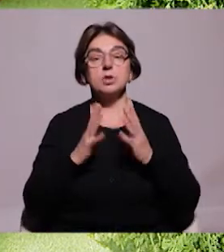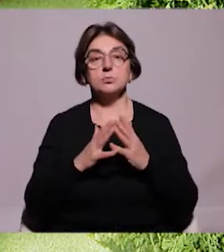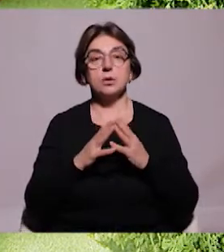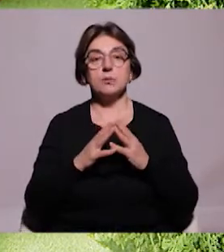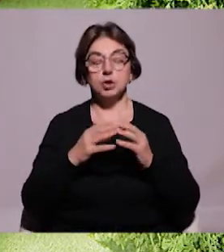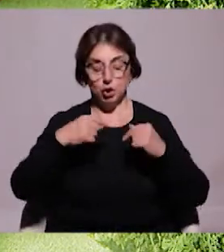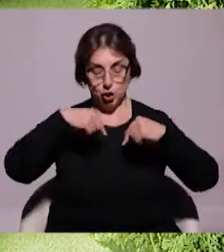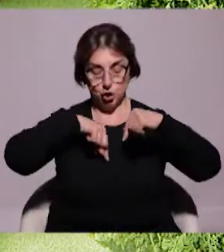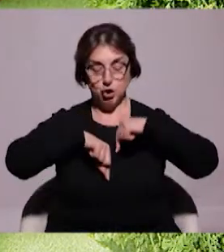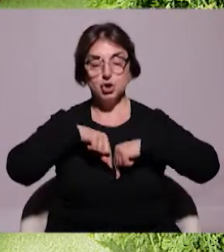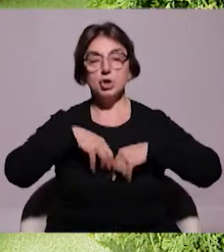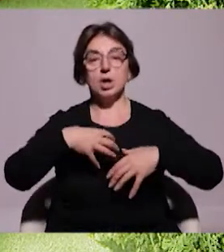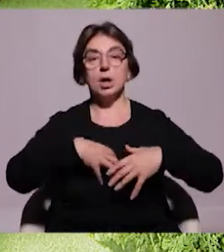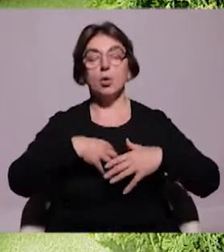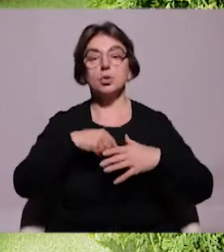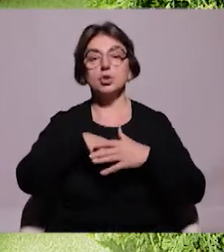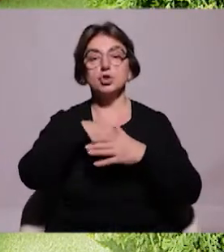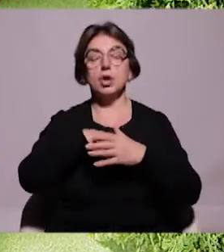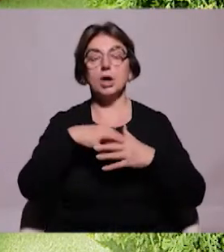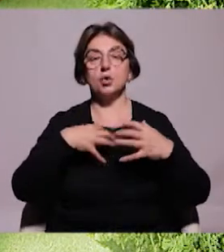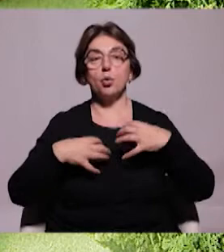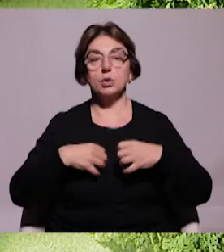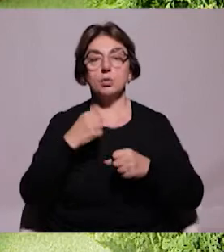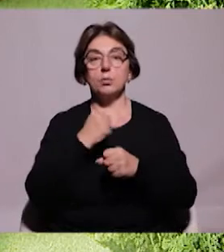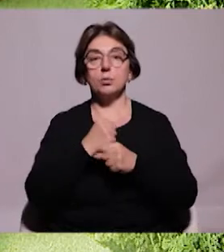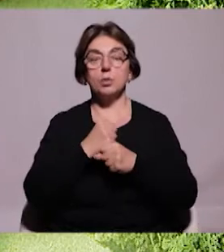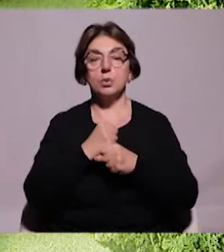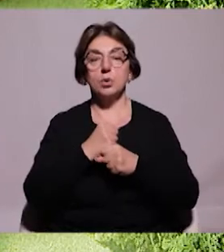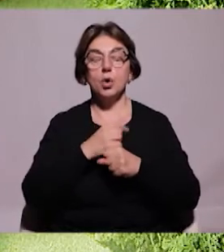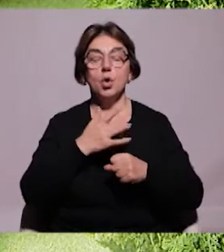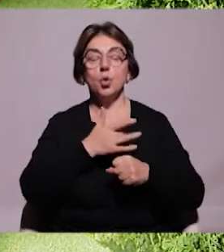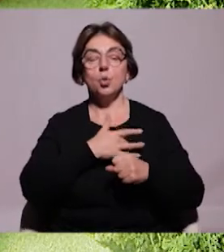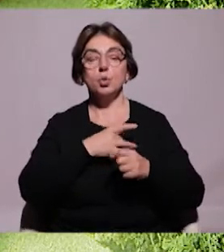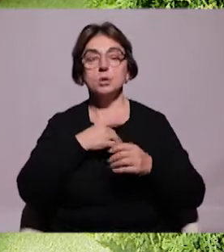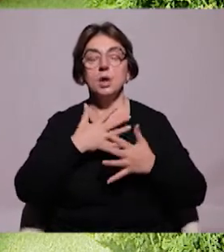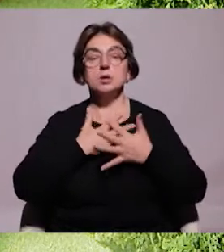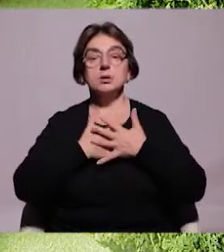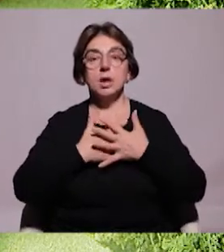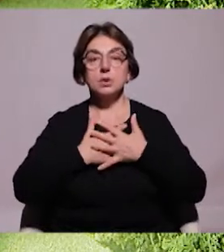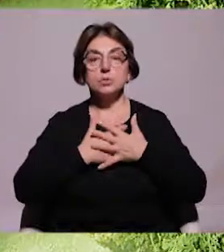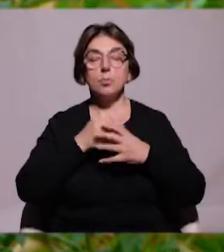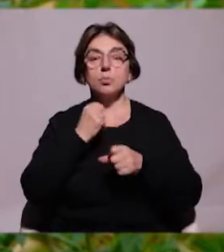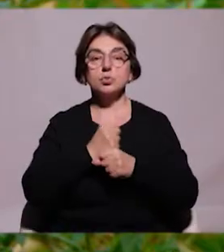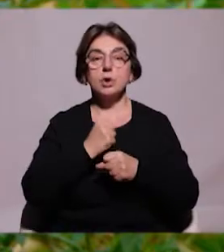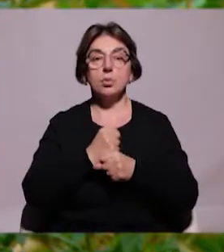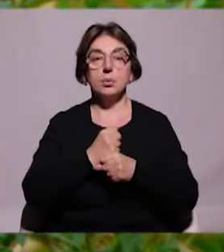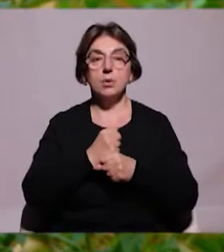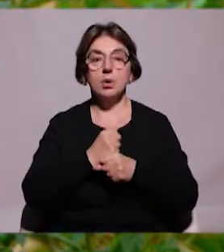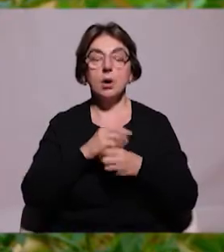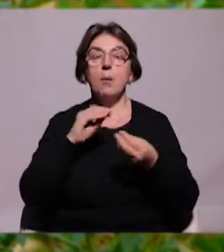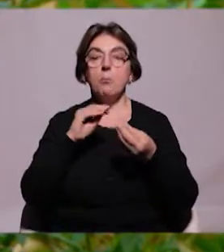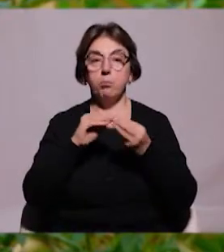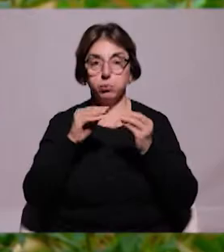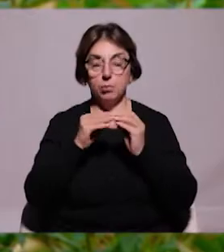შემთხვევაში შინაგანი ორგანოების მუშაობას, მაგალითად გულსისხლძარღვთა და სასუნთქი სისტემის მუშაობას,